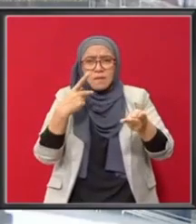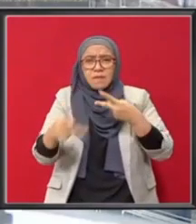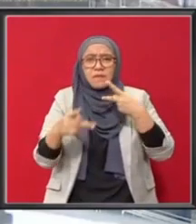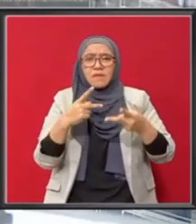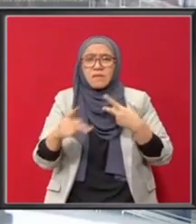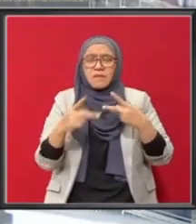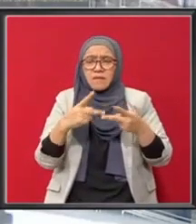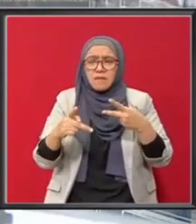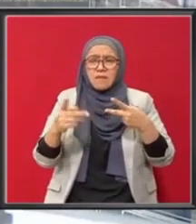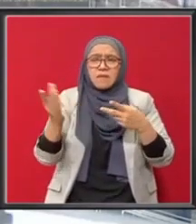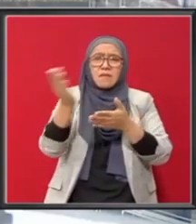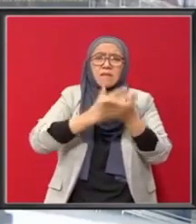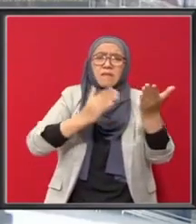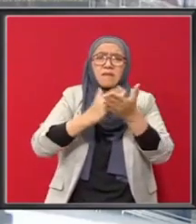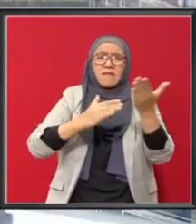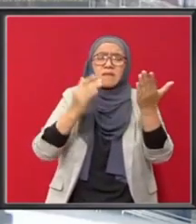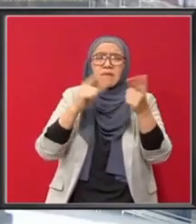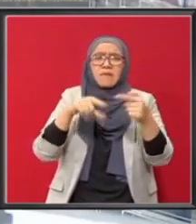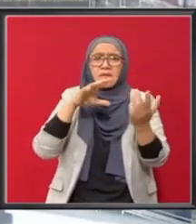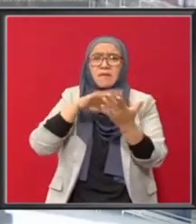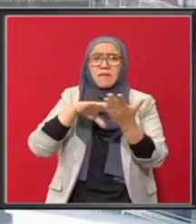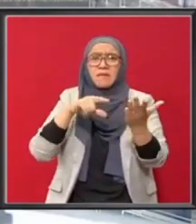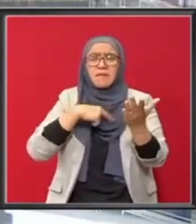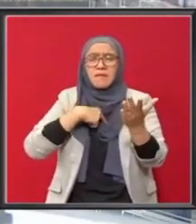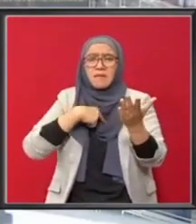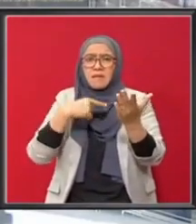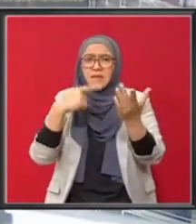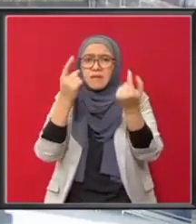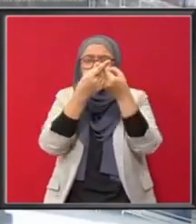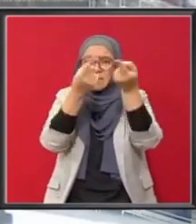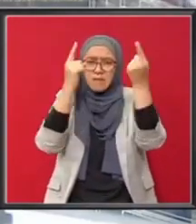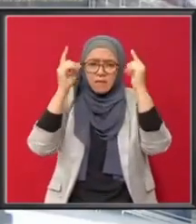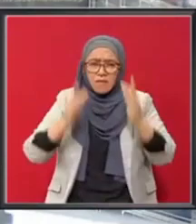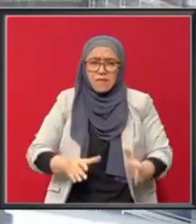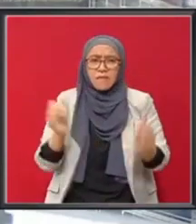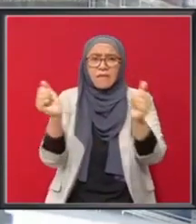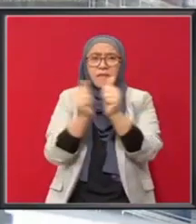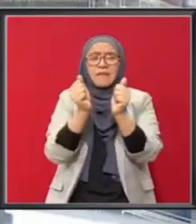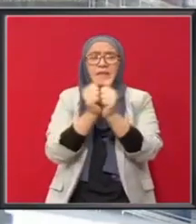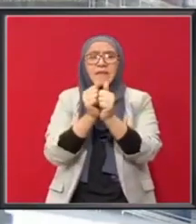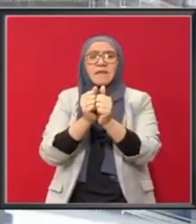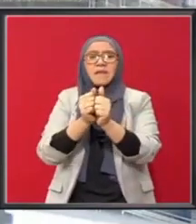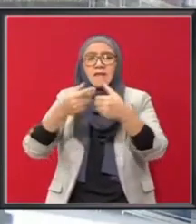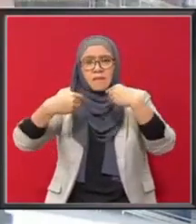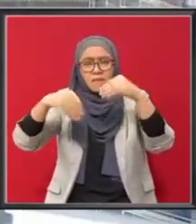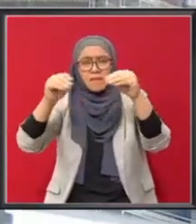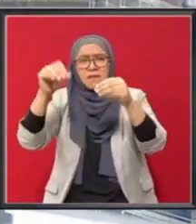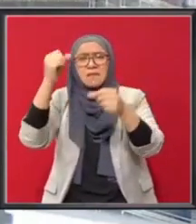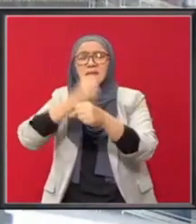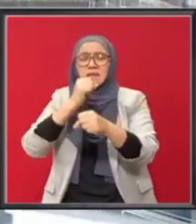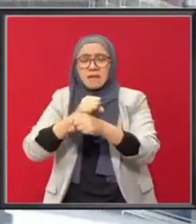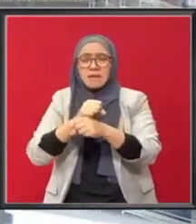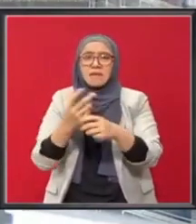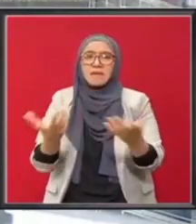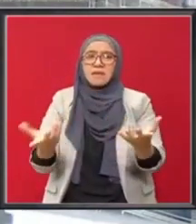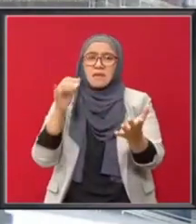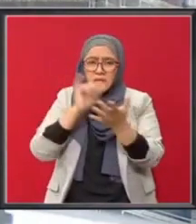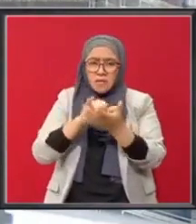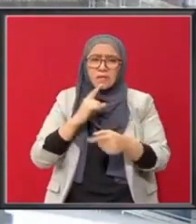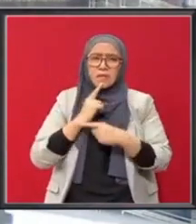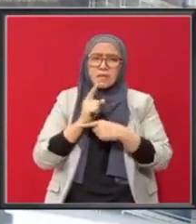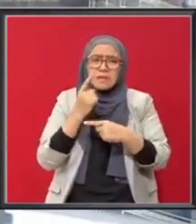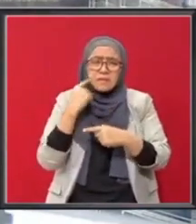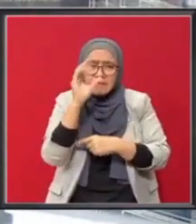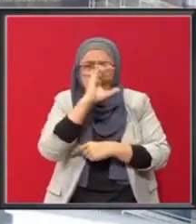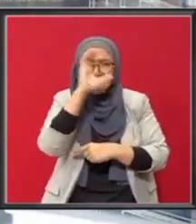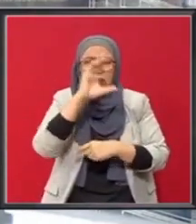pengajian setengah Nanggroe Axis wajah dengan keperluan dalam pasang pasaran kerja job matching pun kita mengambil Kela untuk kita